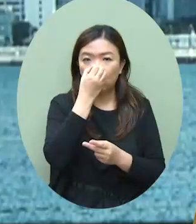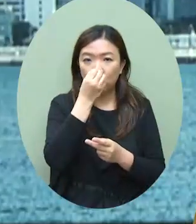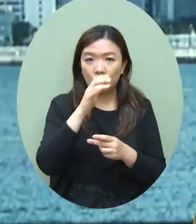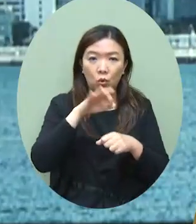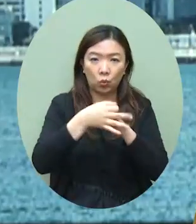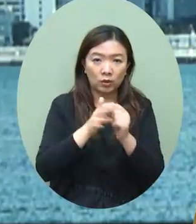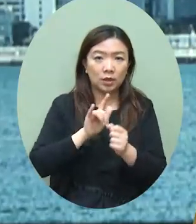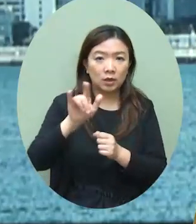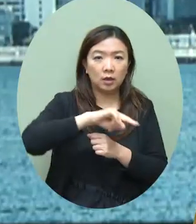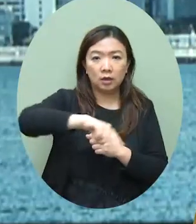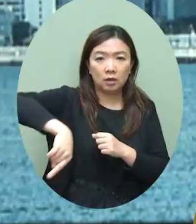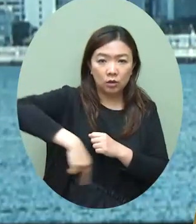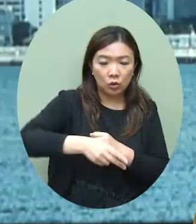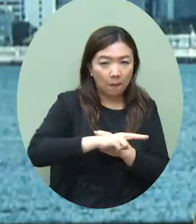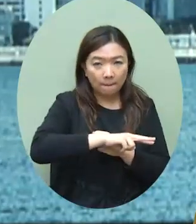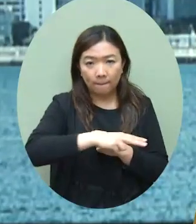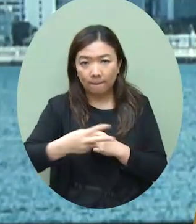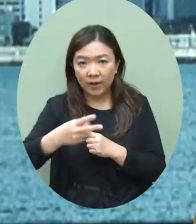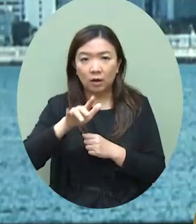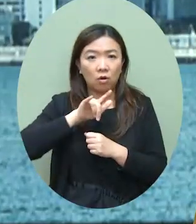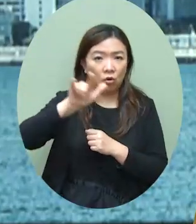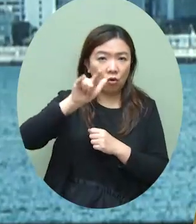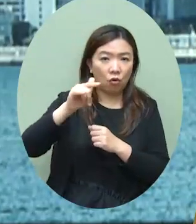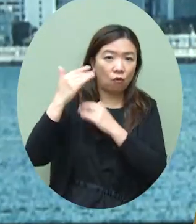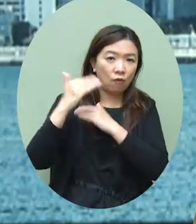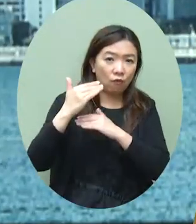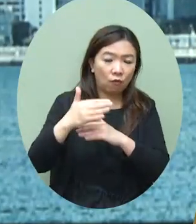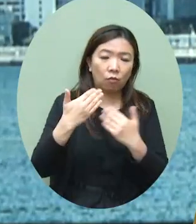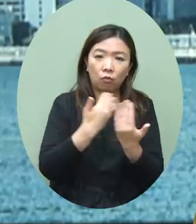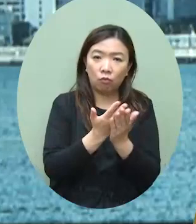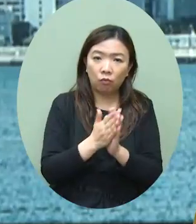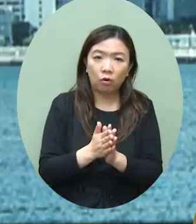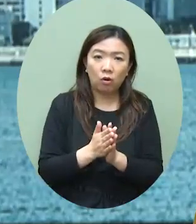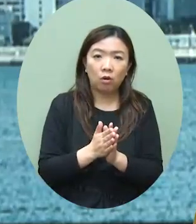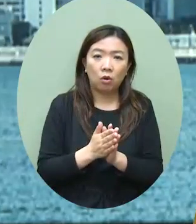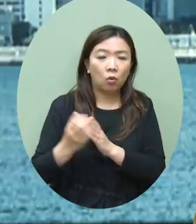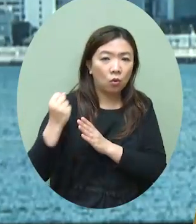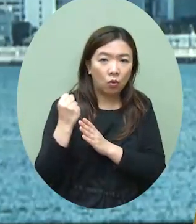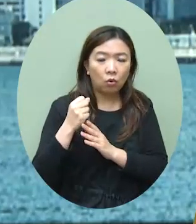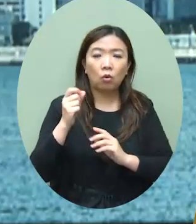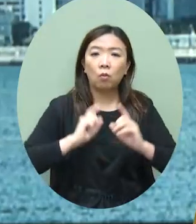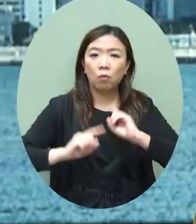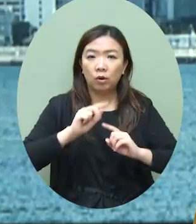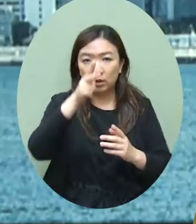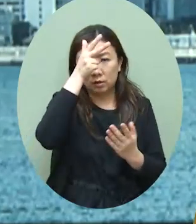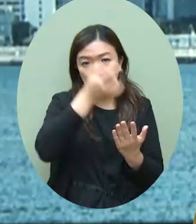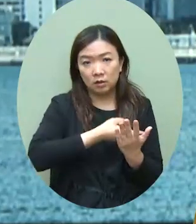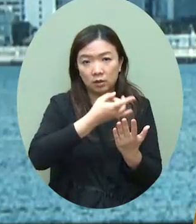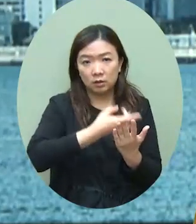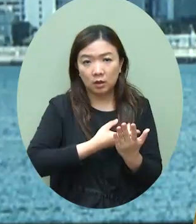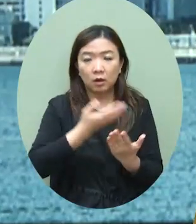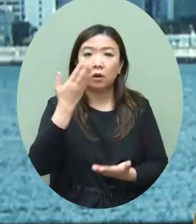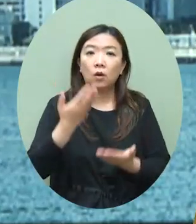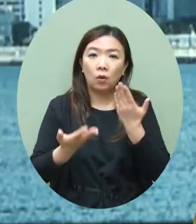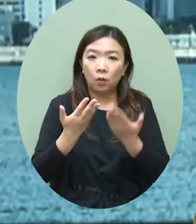場成為國際航空樞紐咧係不遺餘力嚇。無論從政策上，或者係從去